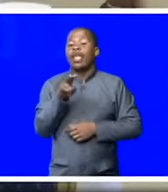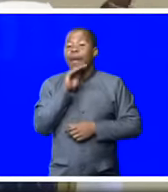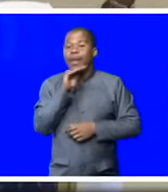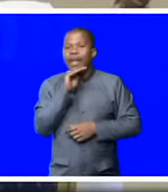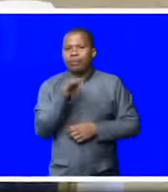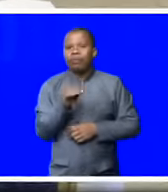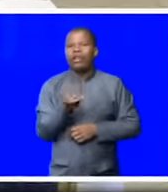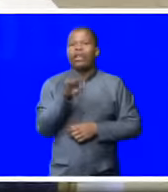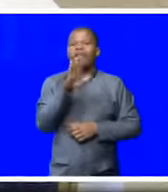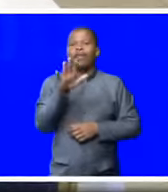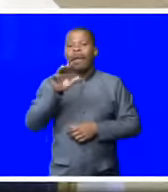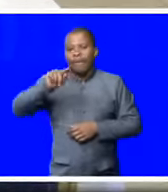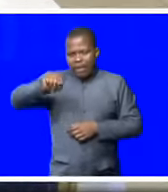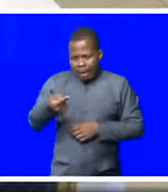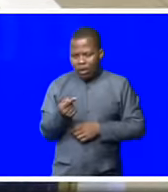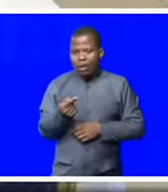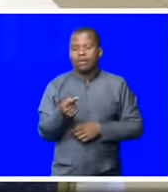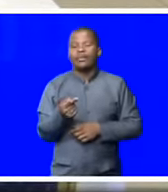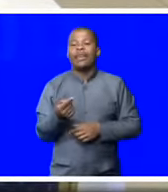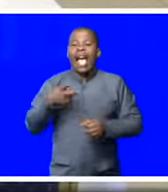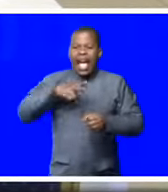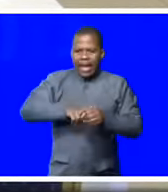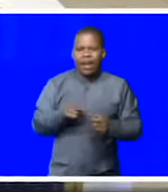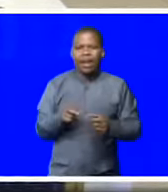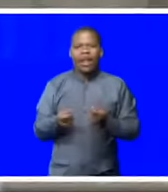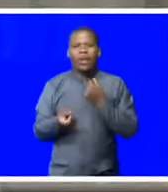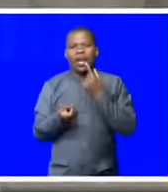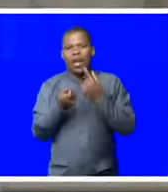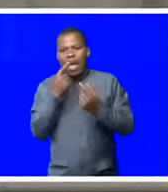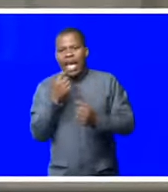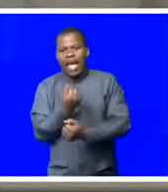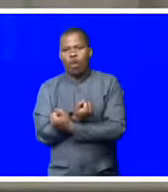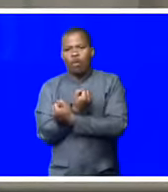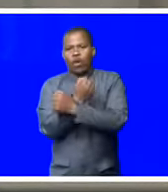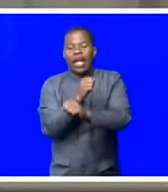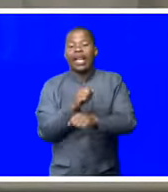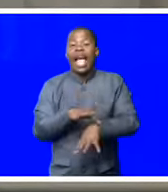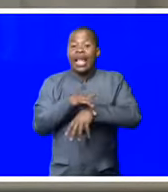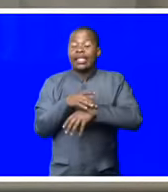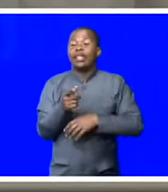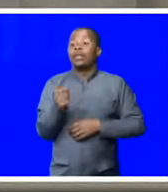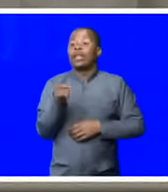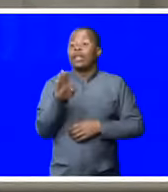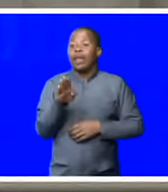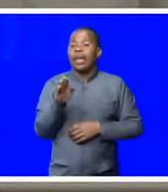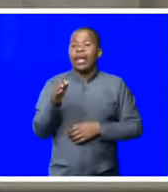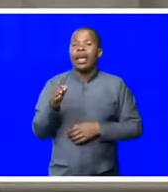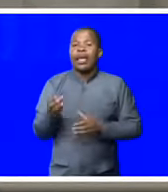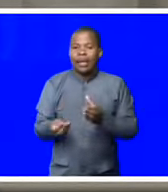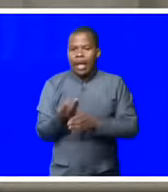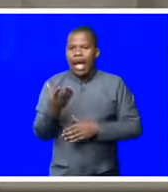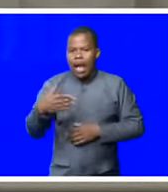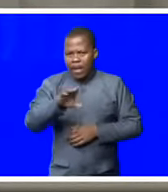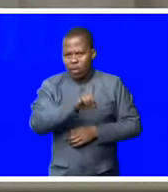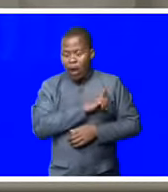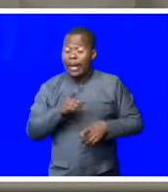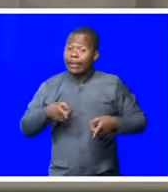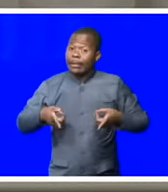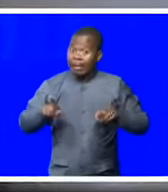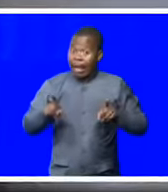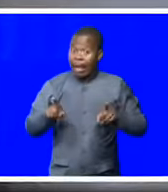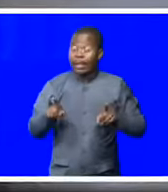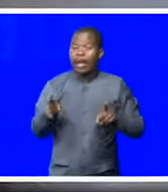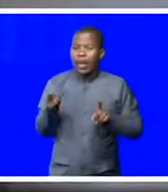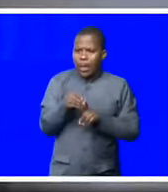babese baqale emaphilisi ekuvikela sifuba sengati njengobe nabo basengotini